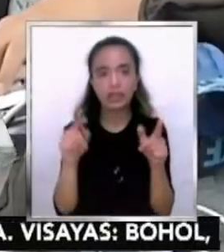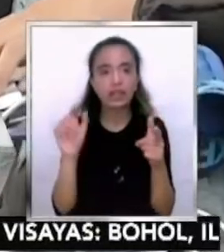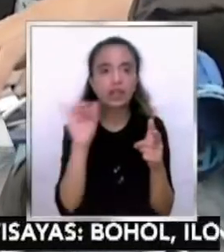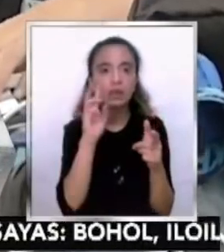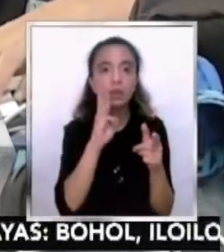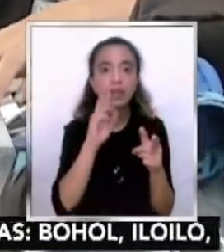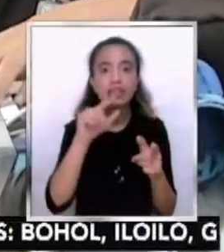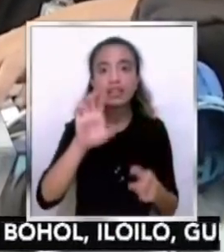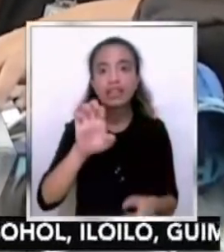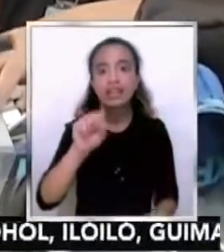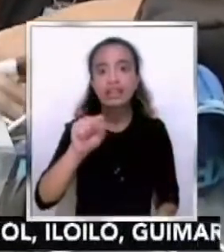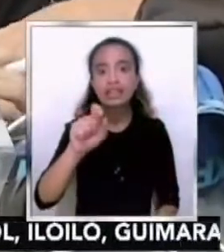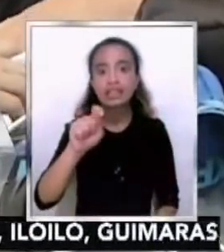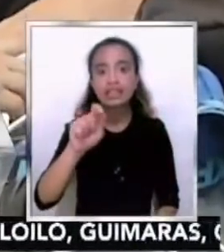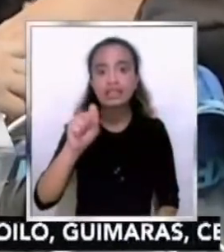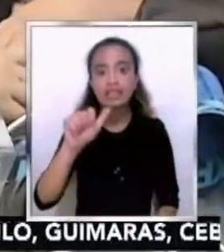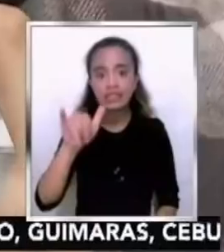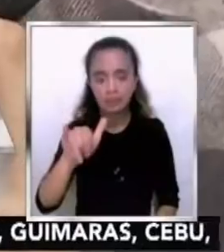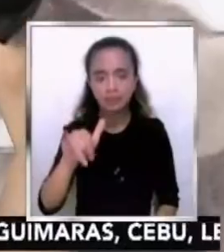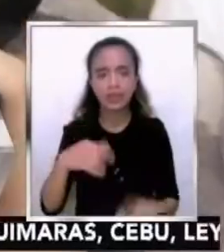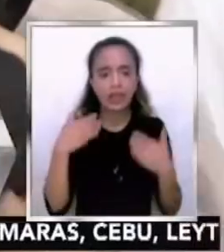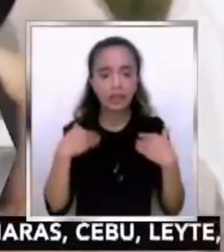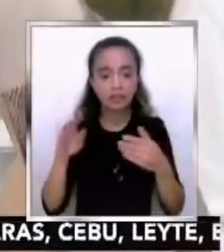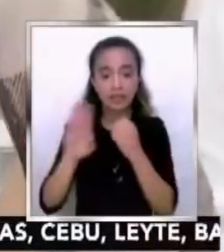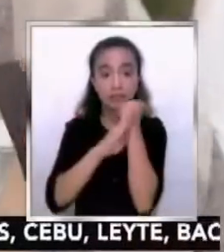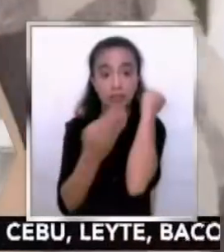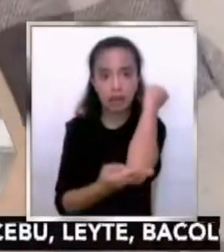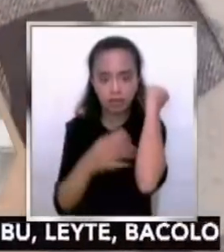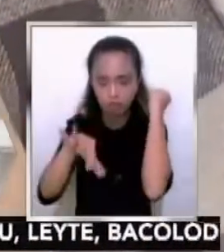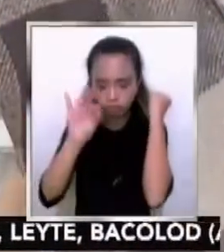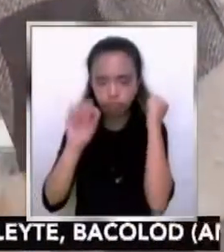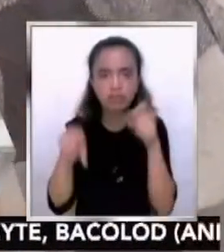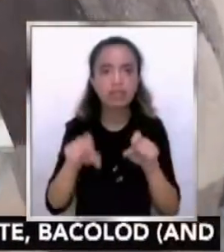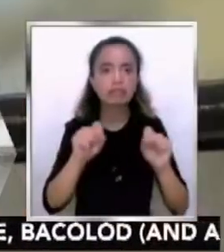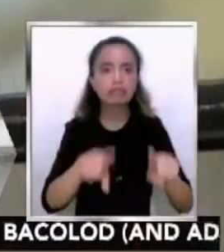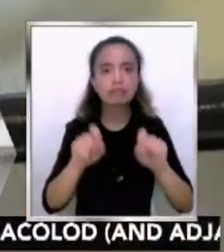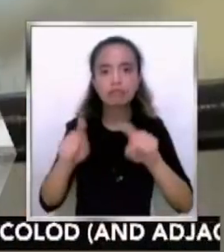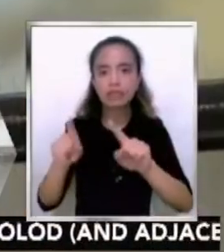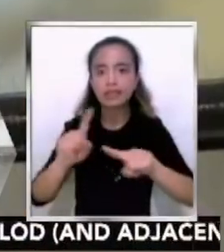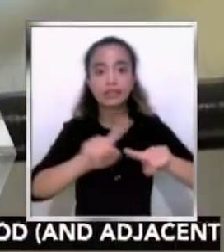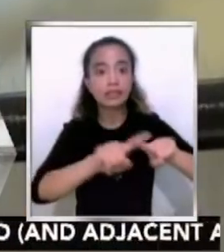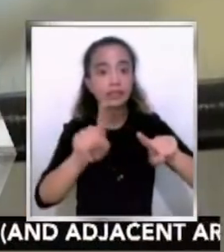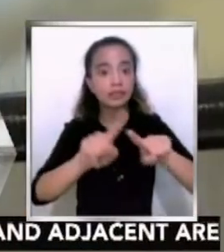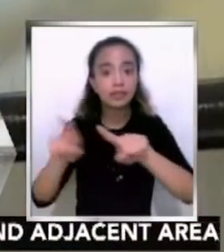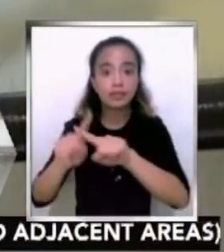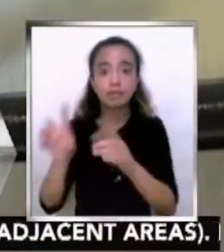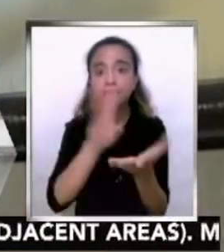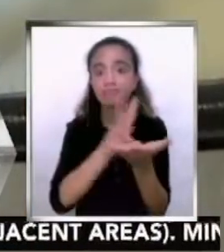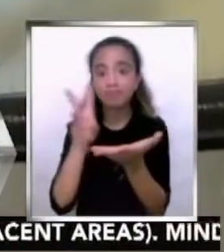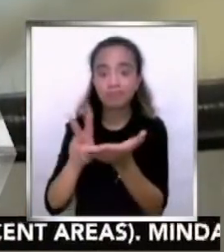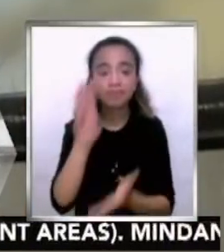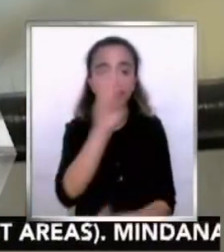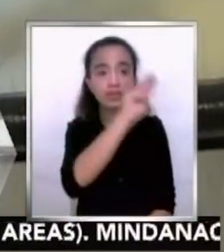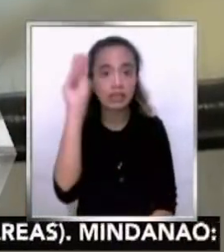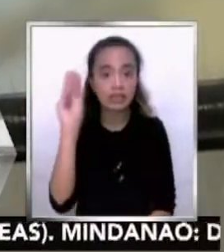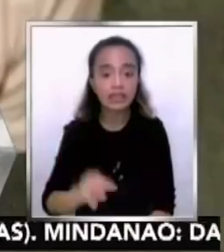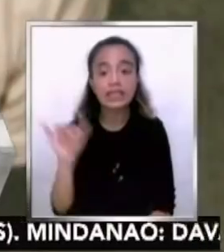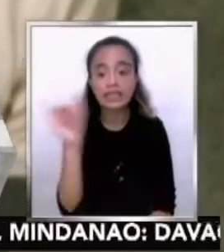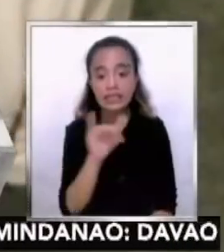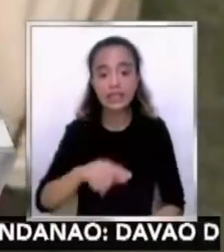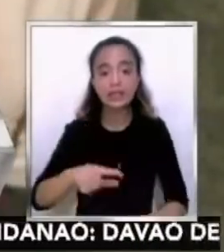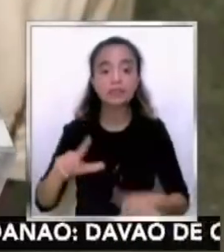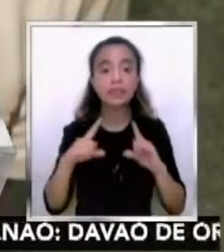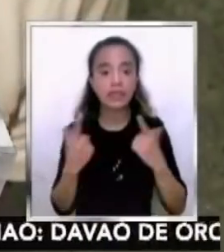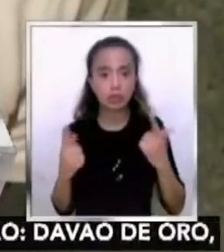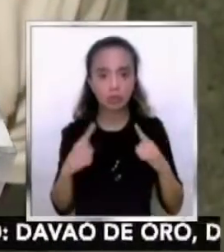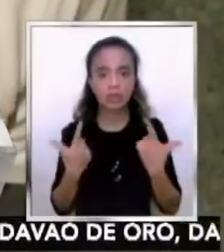Juan Raul Cuneta na nagbebenta umano nito sa mga bar sa iba't ibang bahagi ng Metro Manila pati sa Laguna. Nahuli rin ang